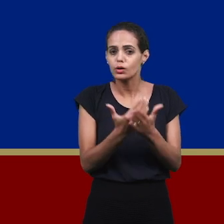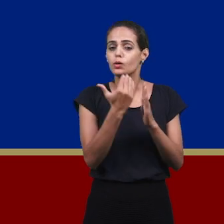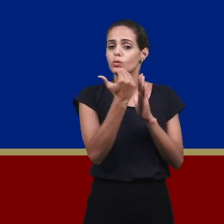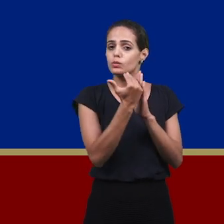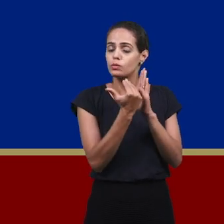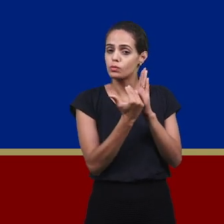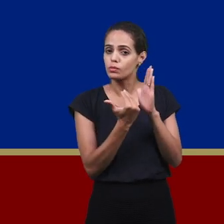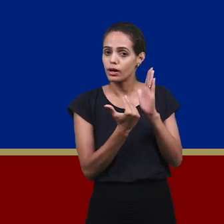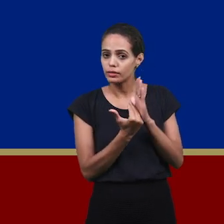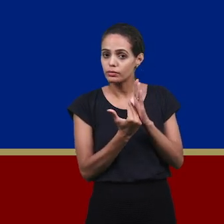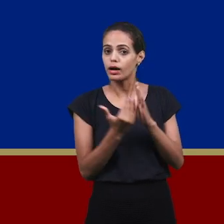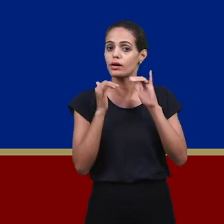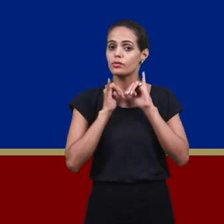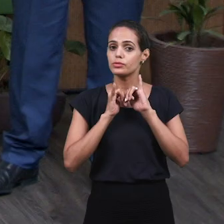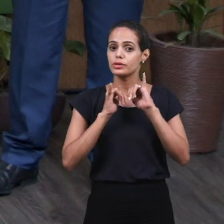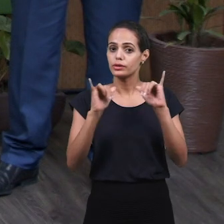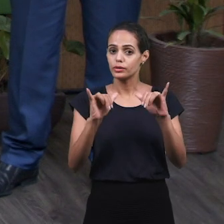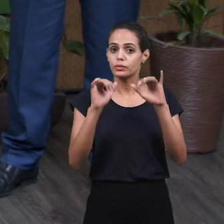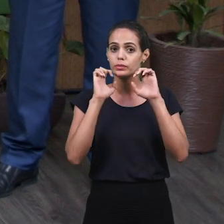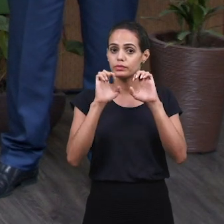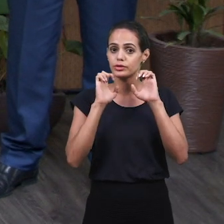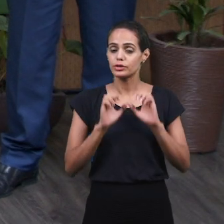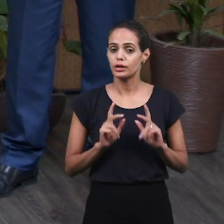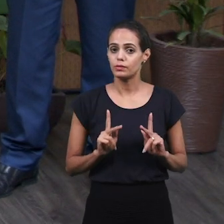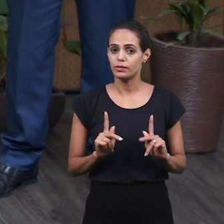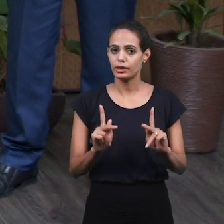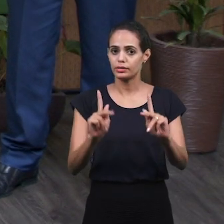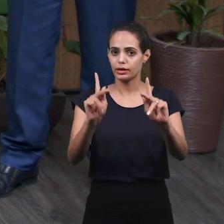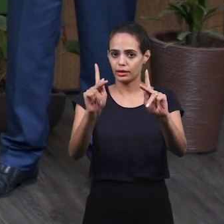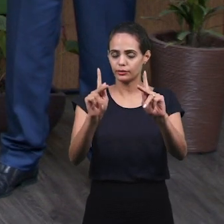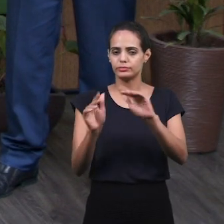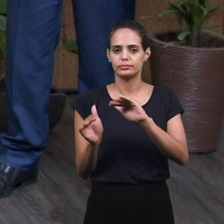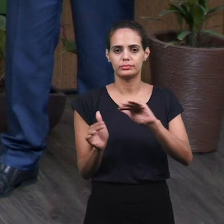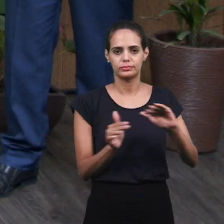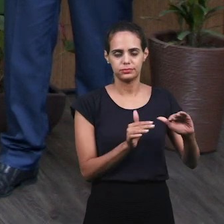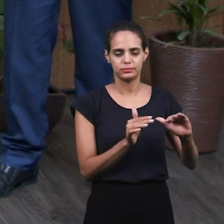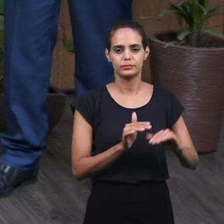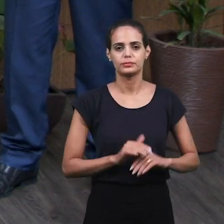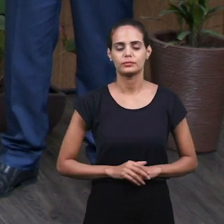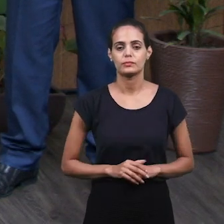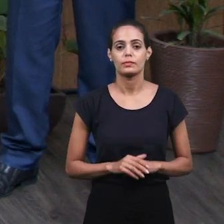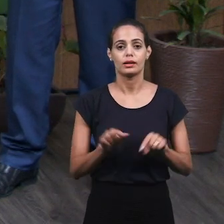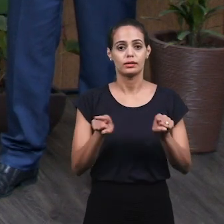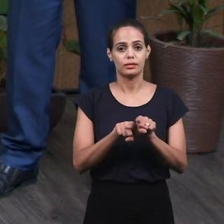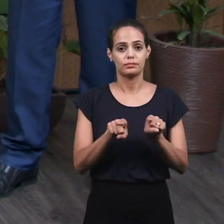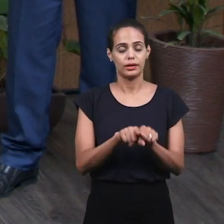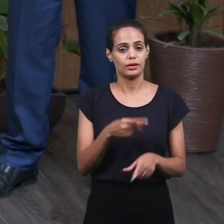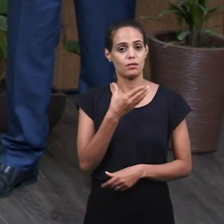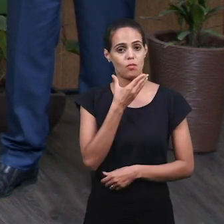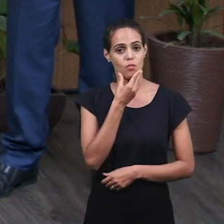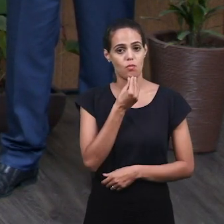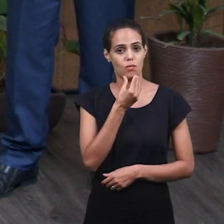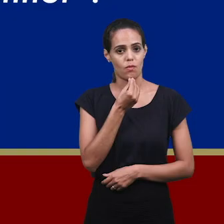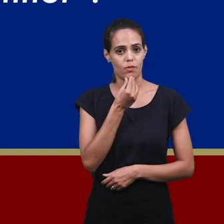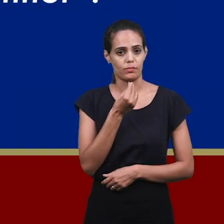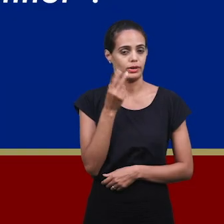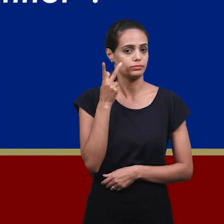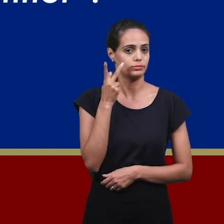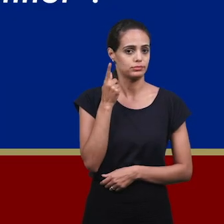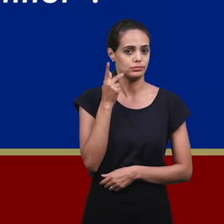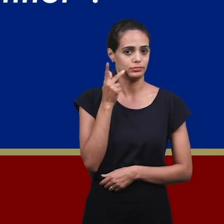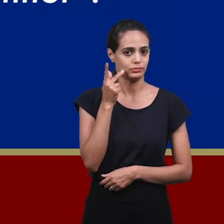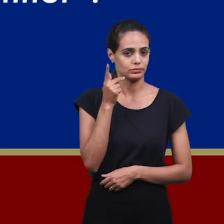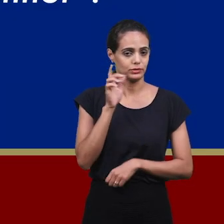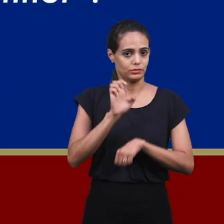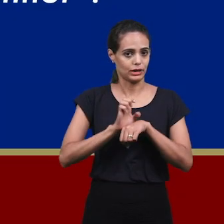Amen. Wanda Lopes, do Governador Valadares, Minas Gerais do Brésil, nous a écrit, en regardant la programmation